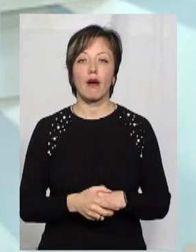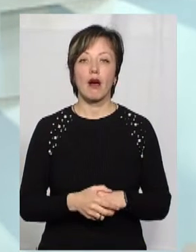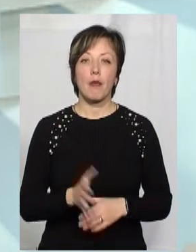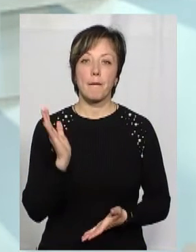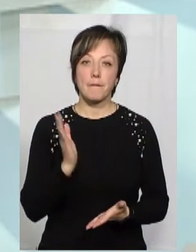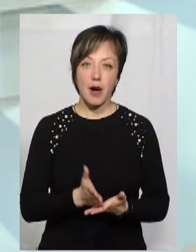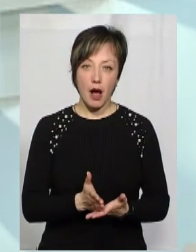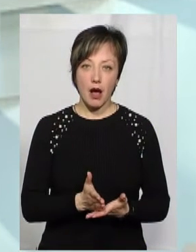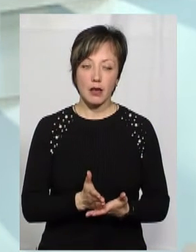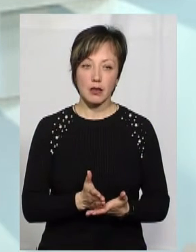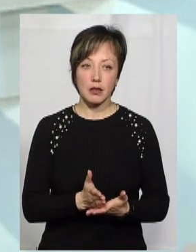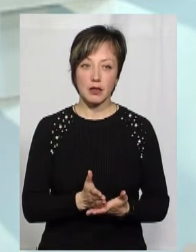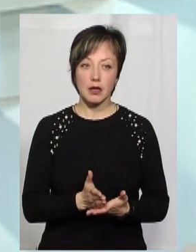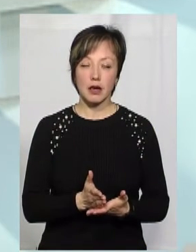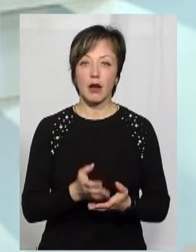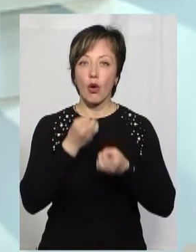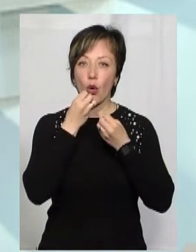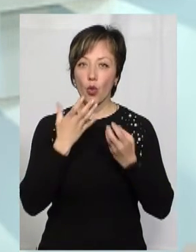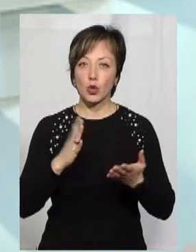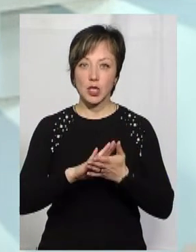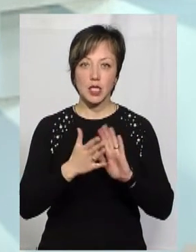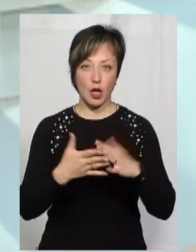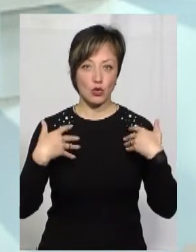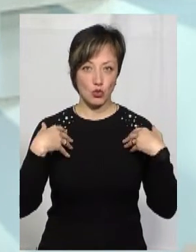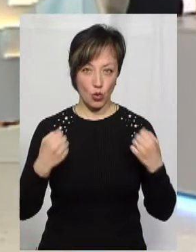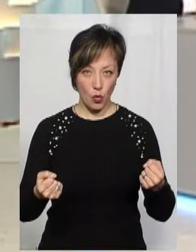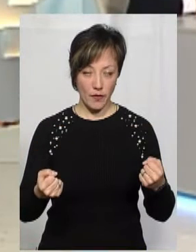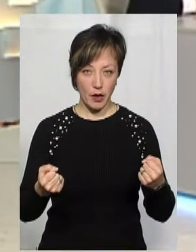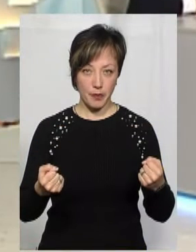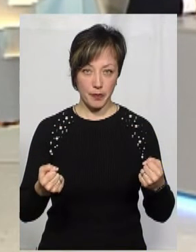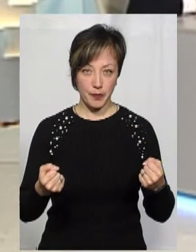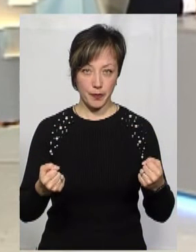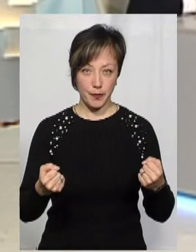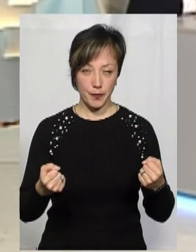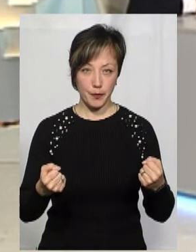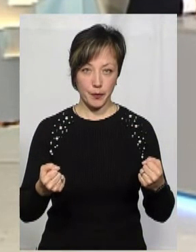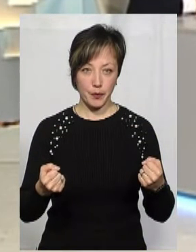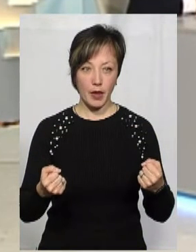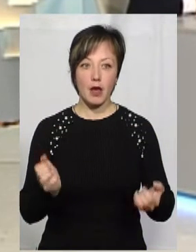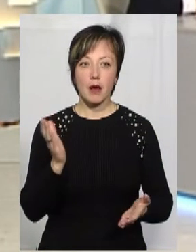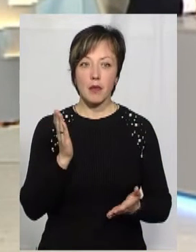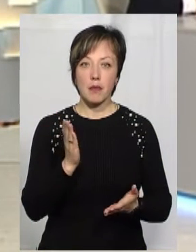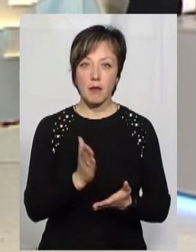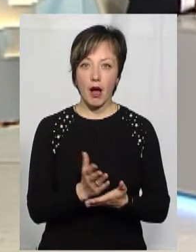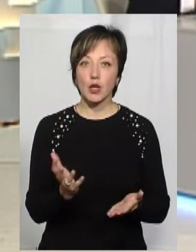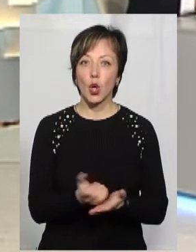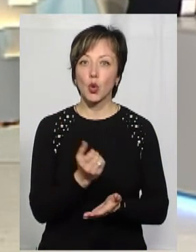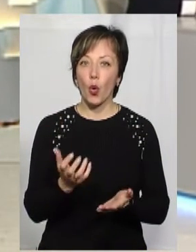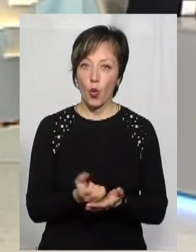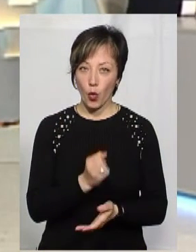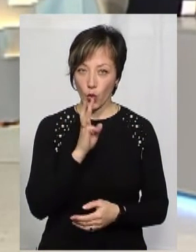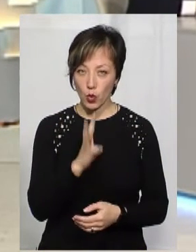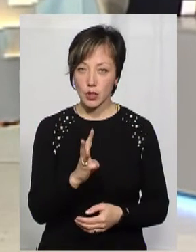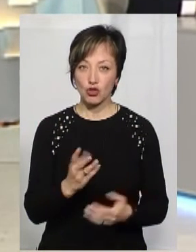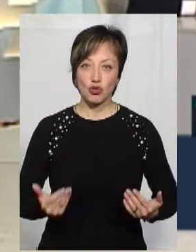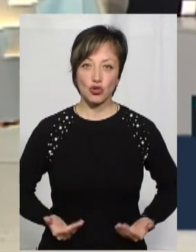який має стан здоров'я, який відповідає тим документам, які там дають ту анкету, який має мати доходи, який має